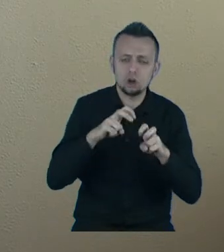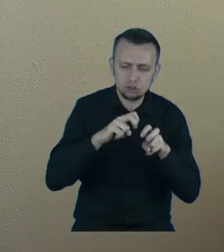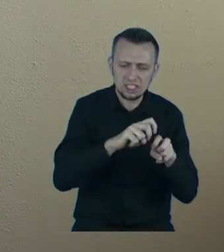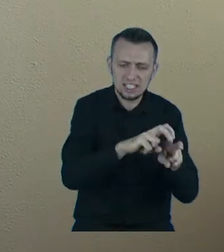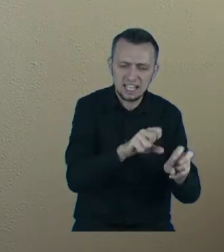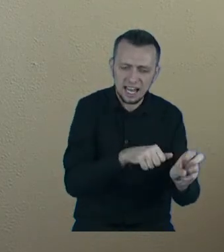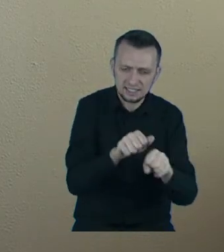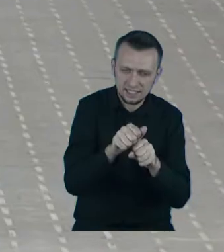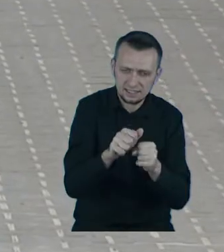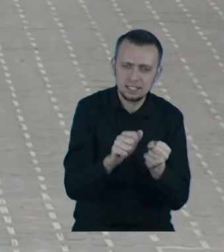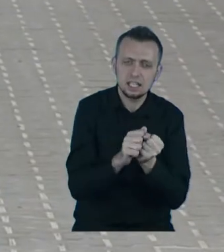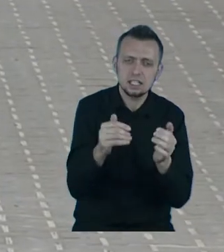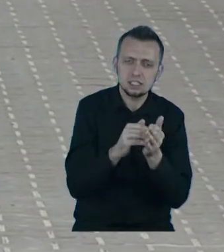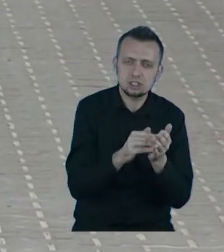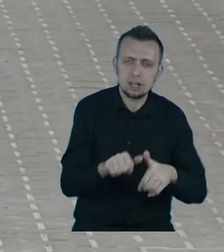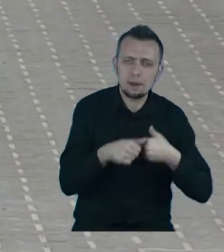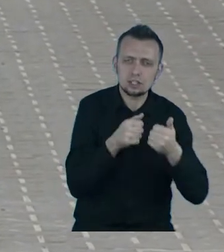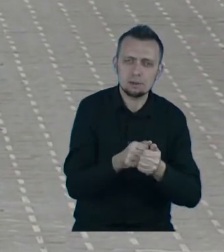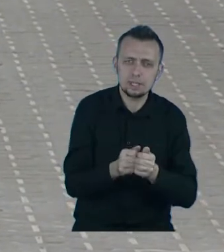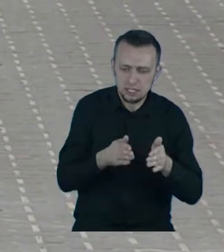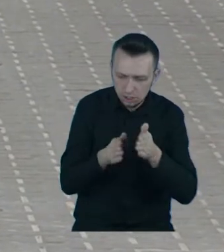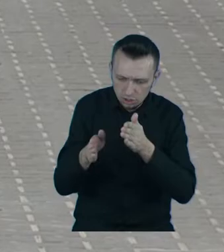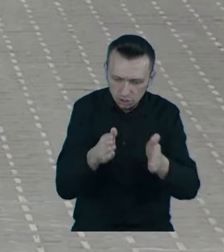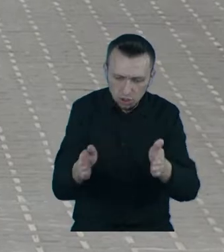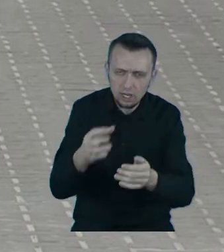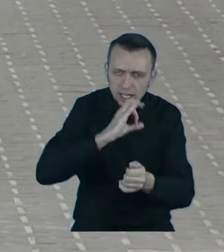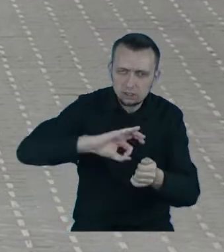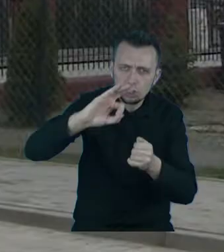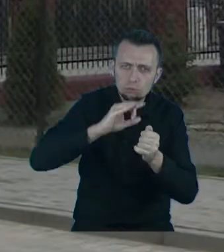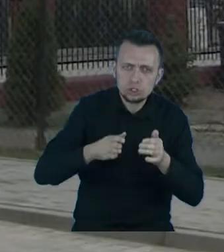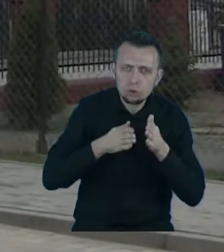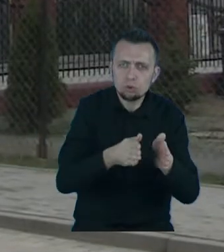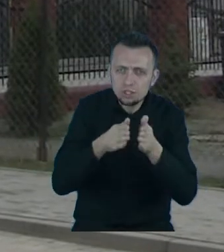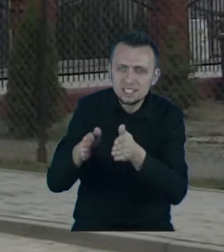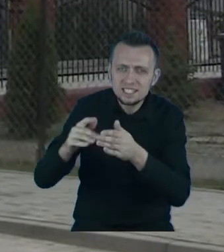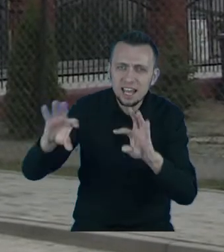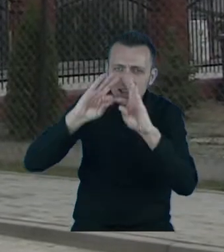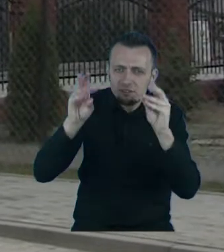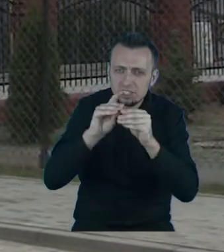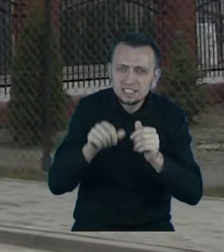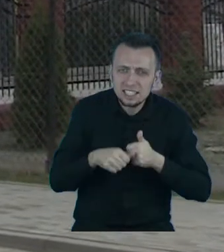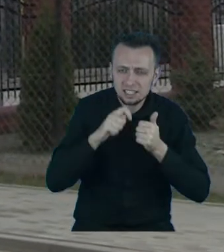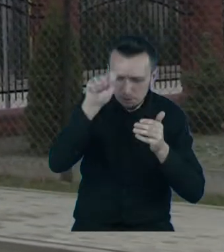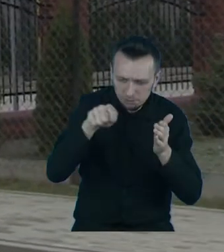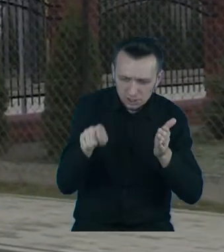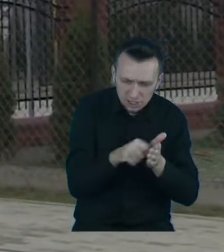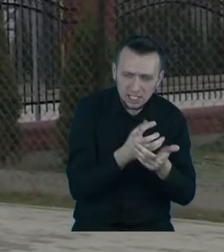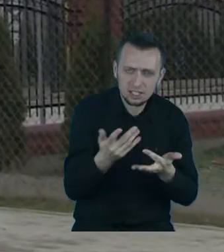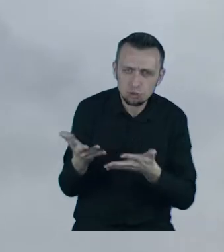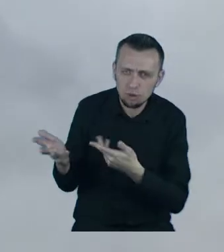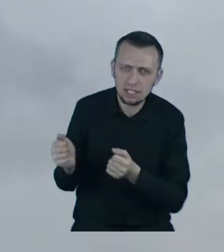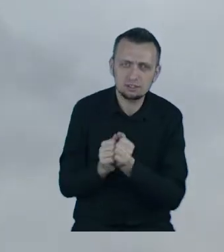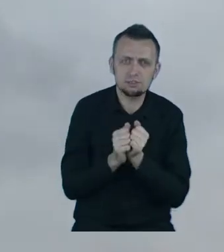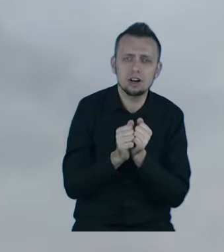ulicy Jesiennej. W ramach tego zadania w ulicach wykonano kanalizację deszczową oraz nowe oświetlenie. Inwestycja